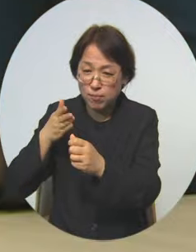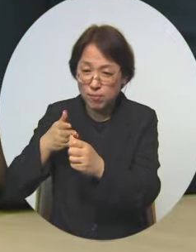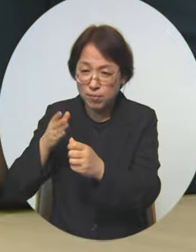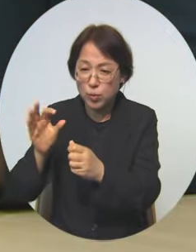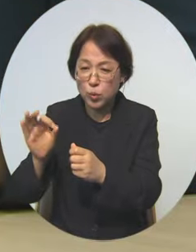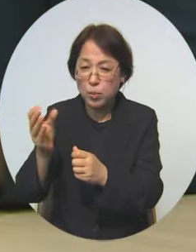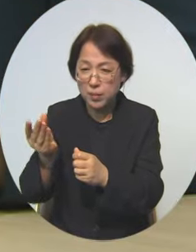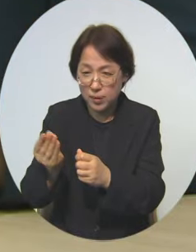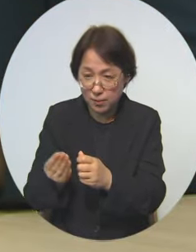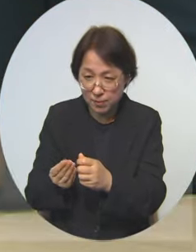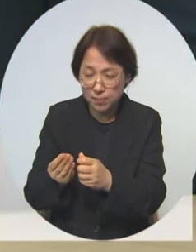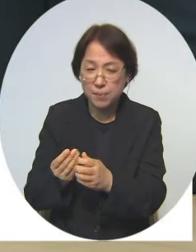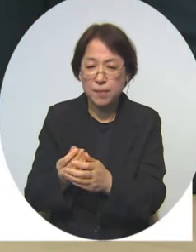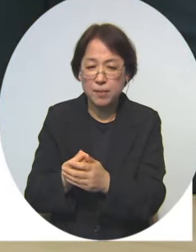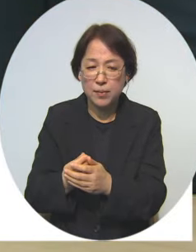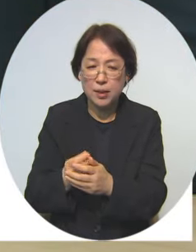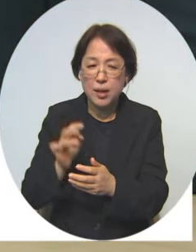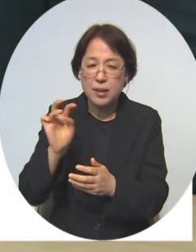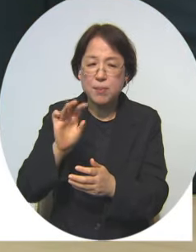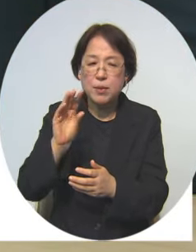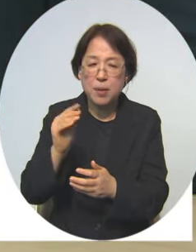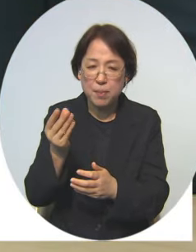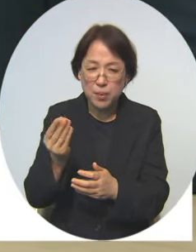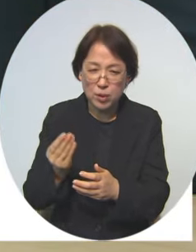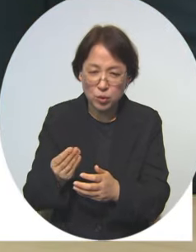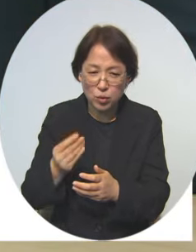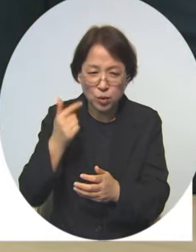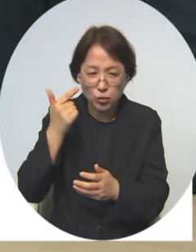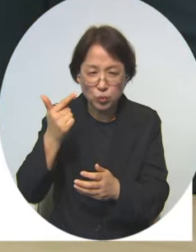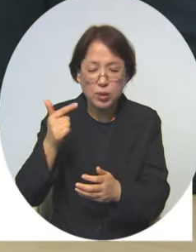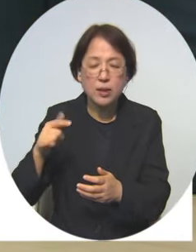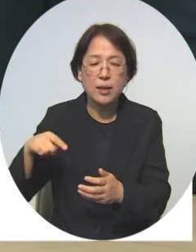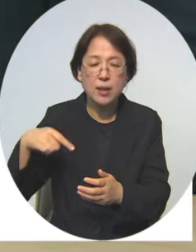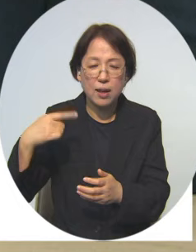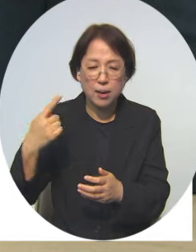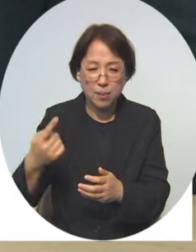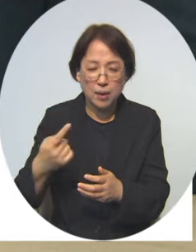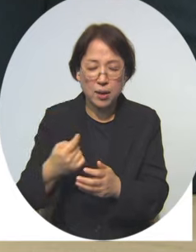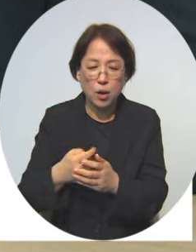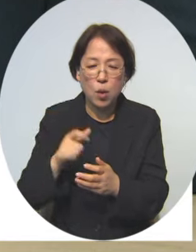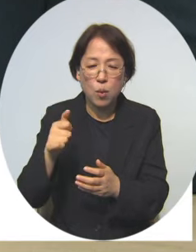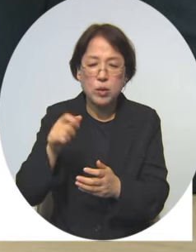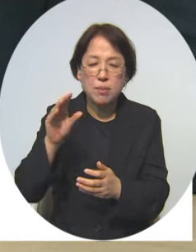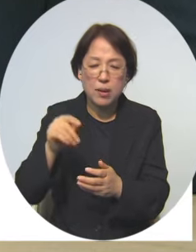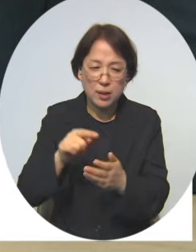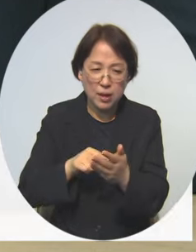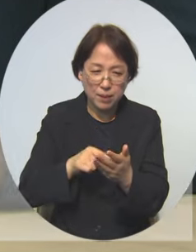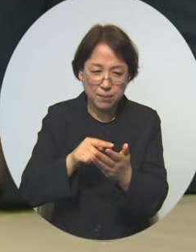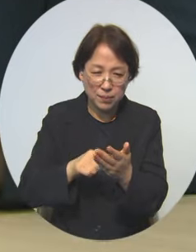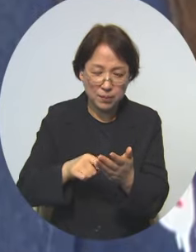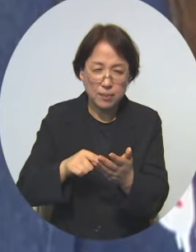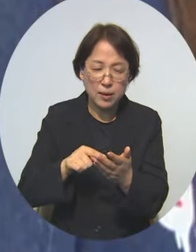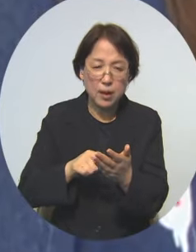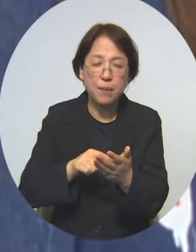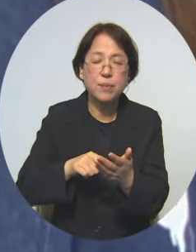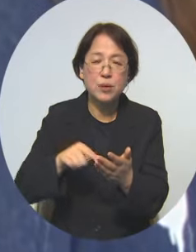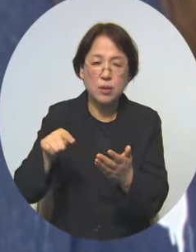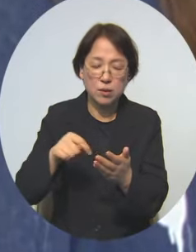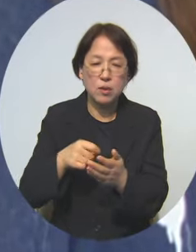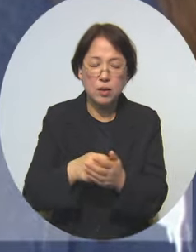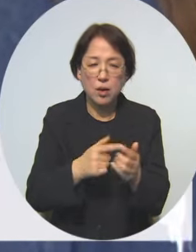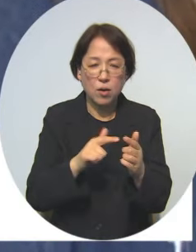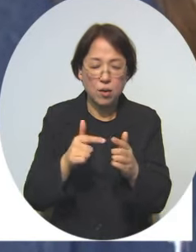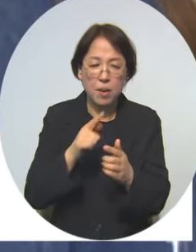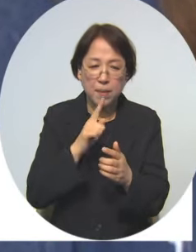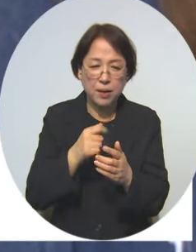빌렸습니다. 30만 원 빌려주면 6일 뒤에 50만 원 갚는 건데 이거 한두 번만 하시면 원하시는 금액 나온다 이렇게 말해서? 불법